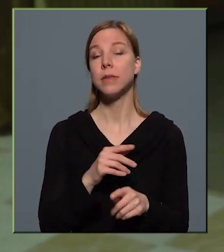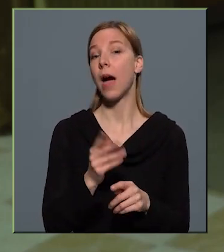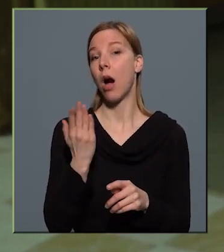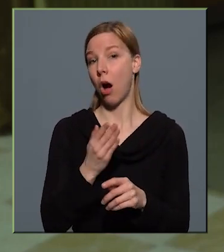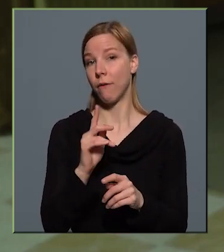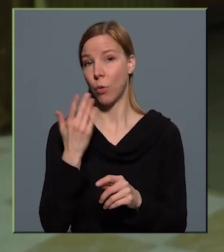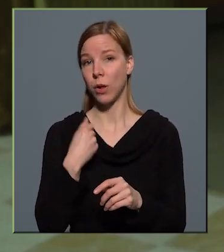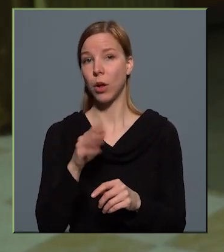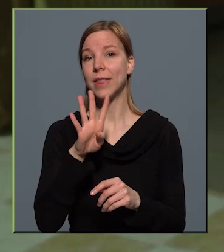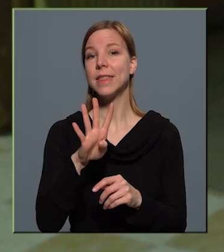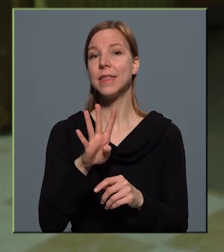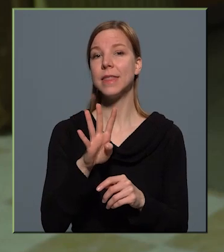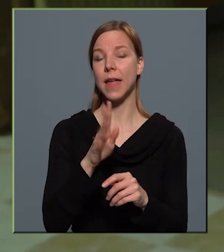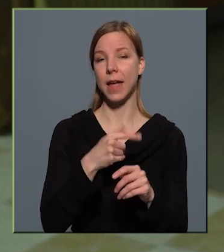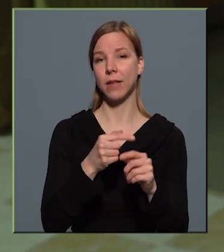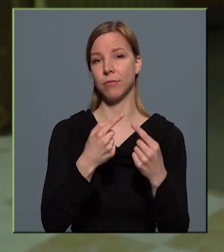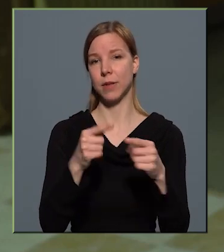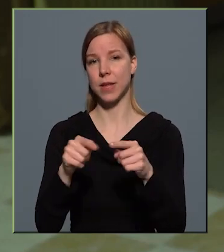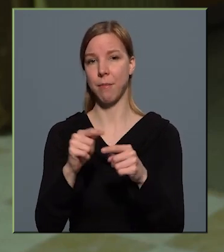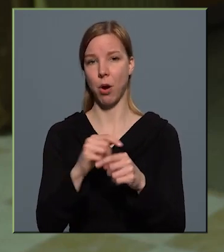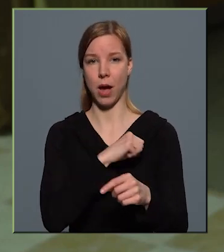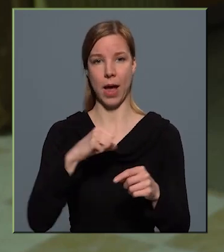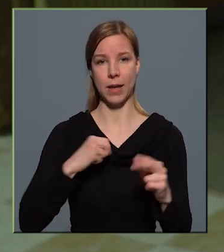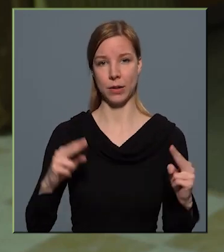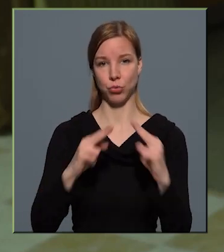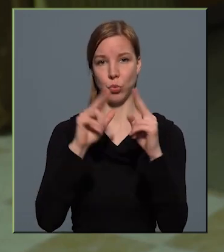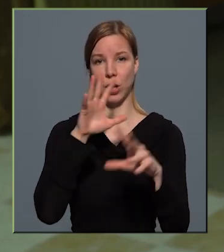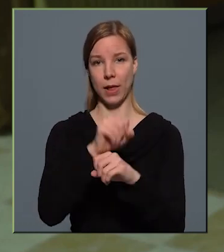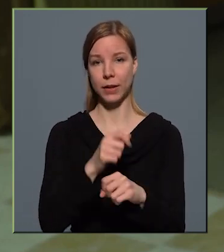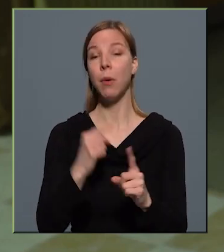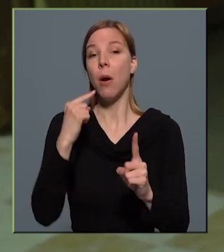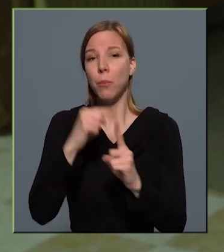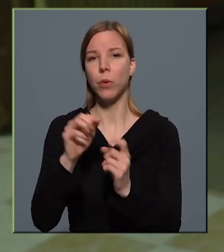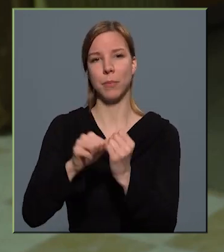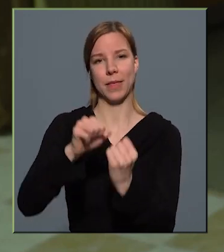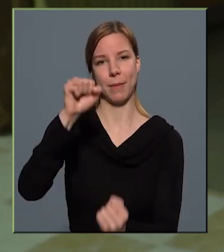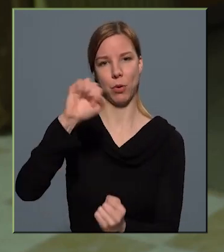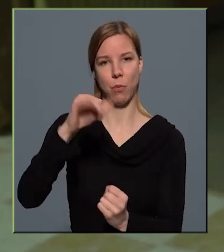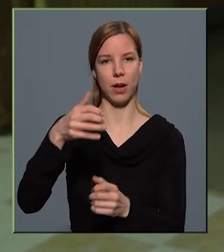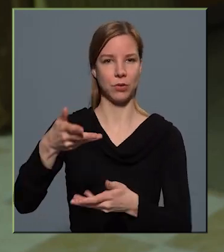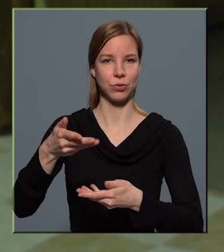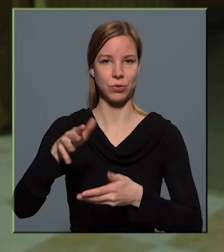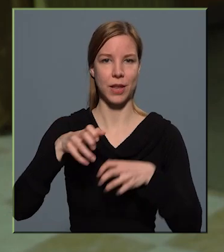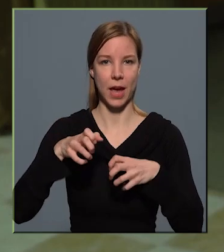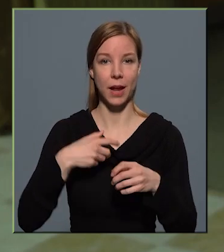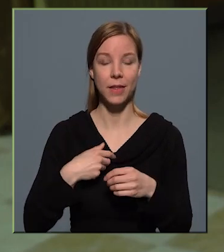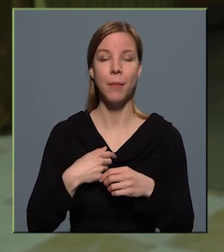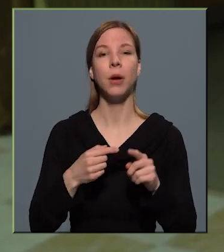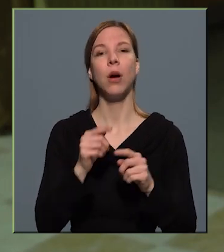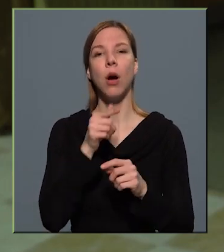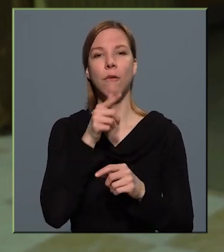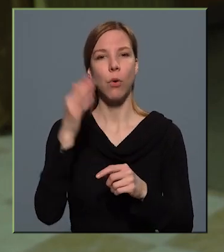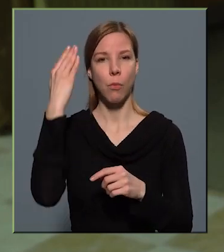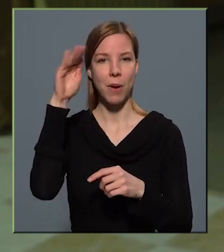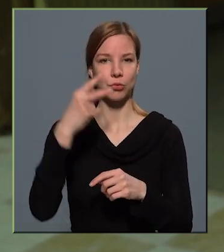úsztam, a kvalifikációs lépés is a következő versenyre sikerült, és még diplomát is szereztem, úgyhogy mesterre tovább megyek